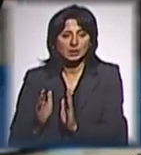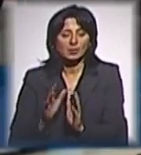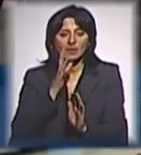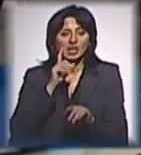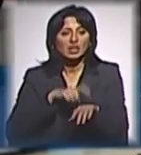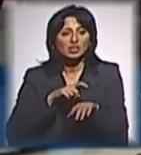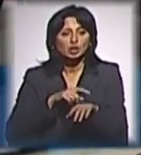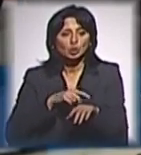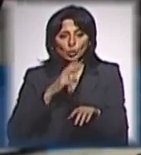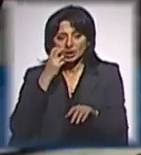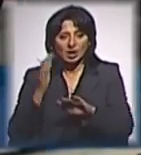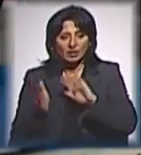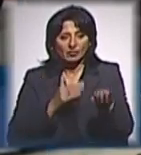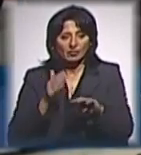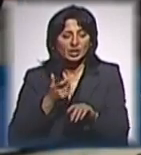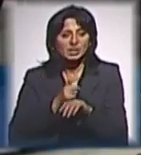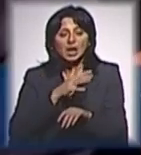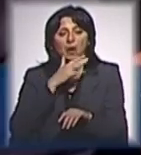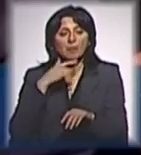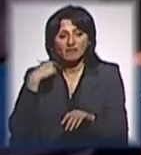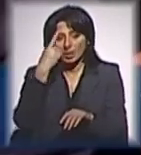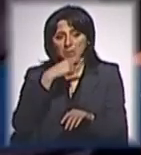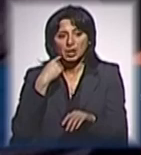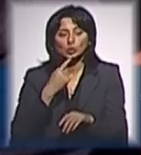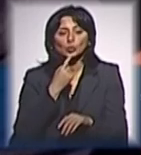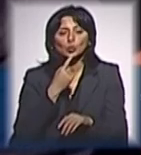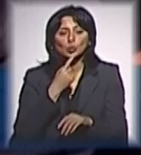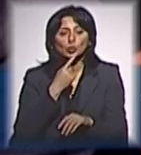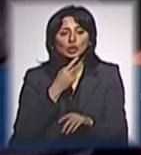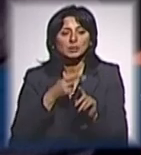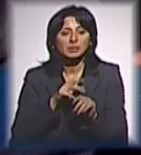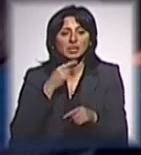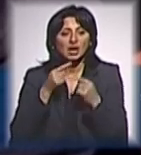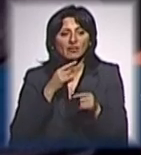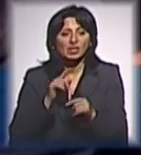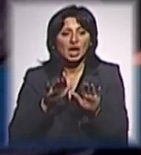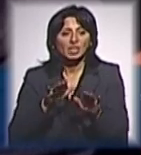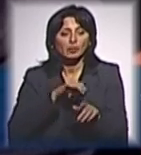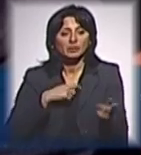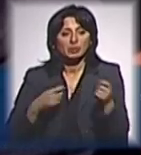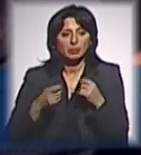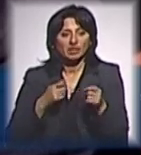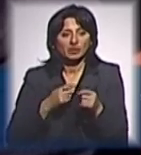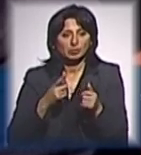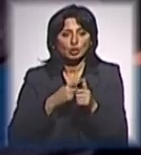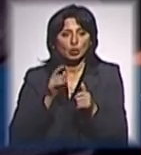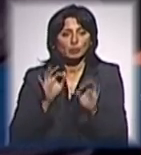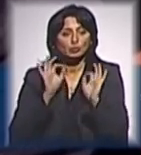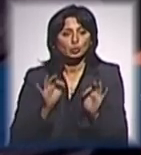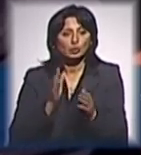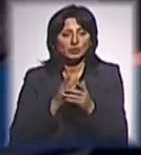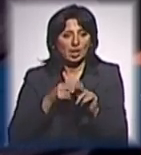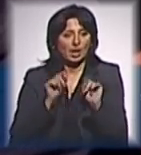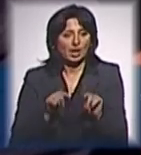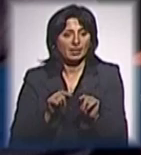თავის დროზე გადიოდეს ნაგავი. დღეს ძალიან ბევრ მაჟორიტარს უჭირს ხათაშორის იმაზე ლაპარაკი, რომ ადგილობრივი თვითმმართველობის კომპეტენცია არის სწორედ